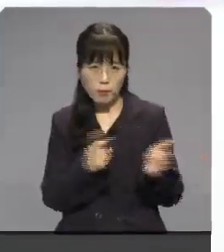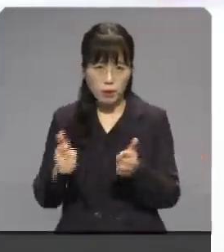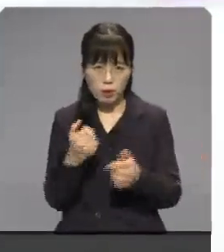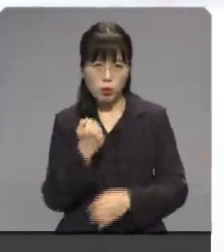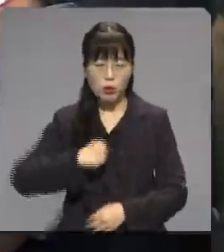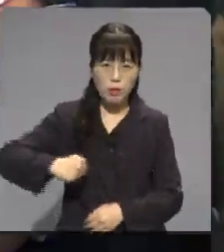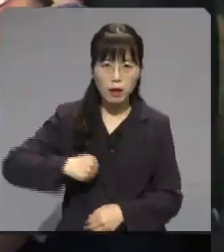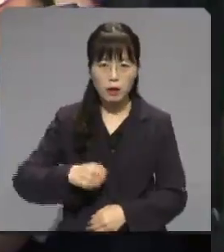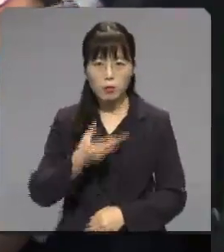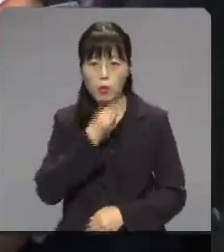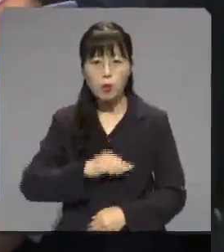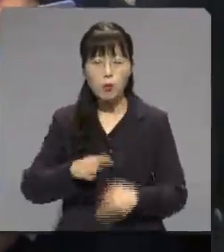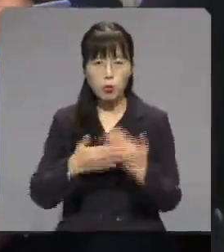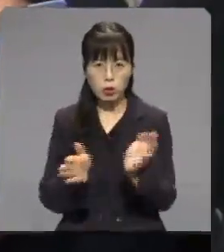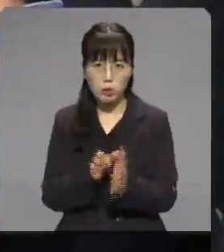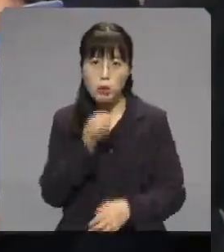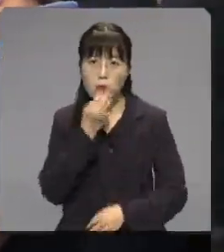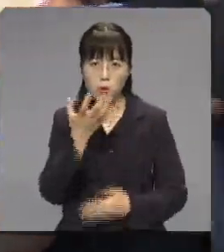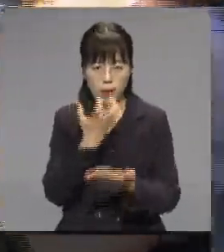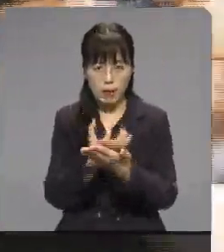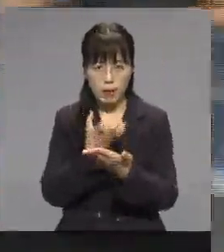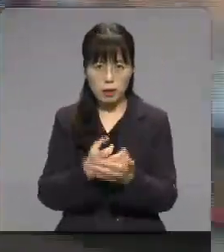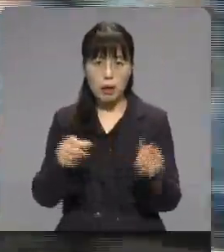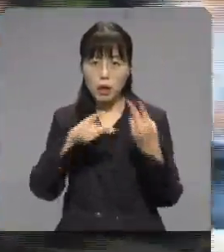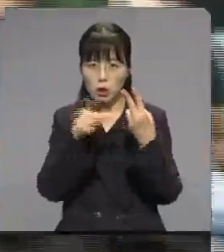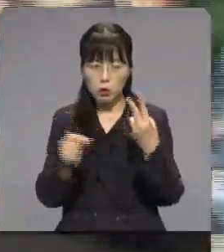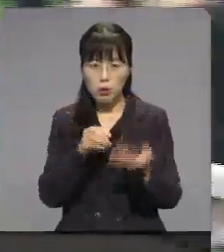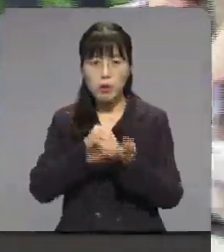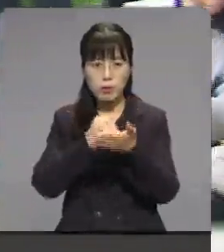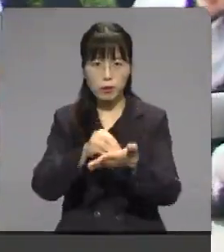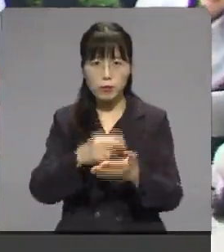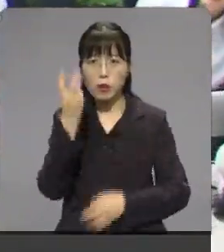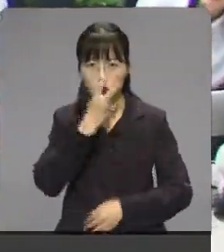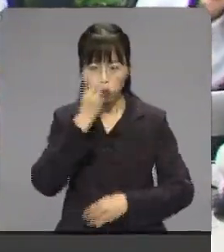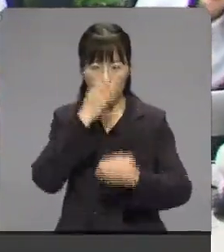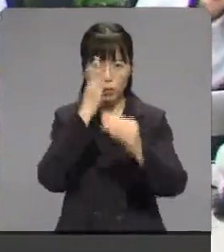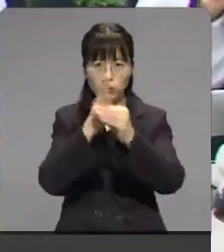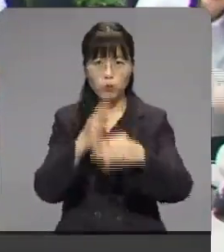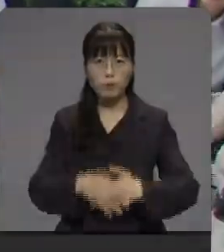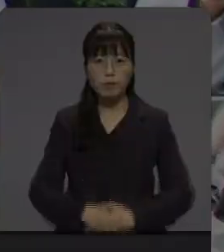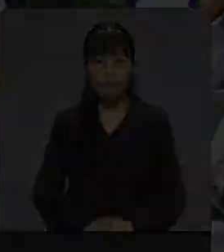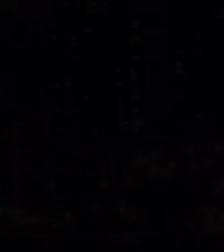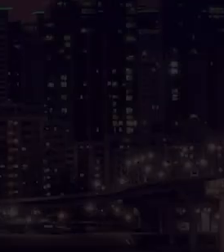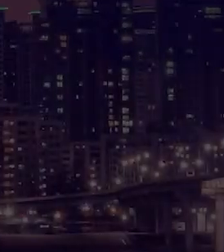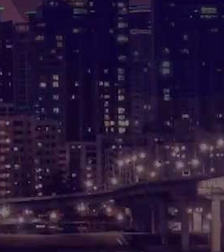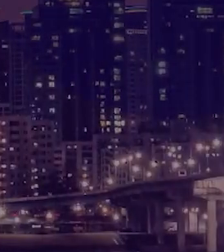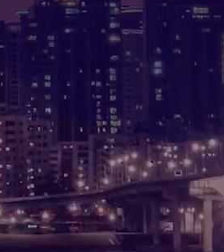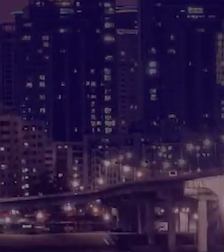위반했다는 보건복지부의 고발장을 지난 2월에 접수해 수사 중입니다.